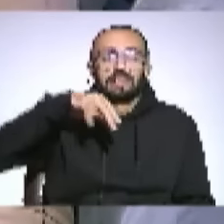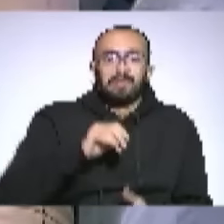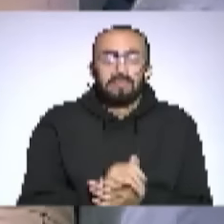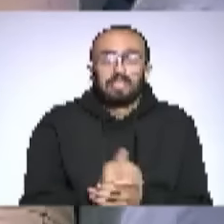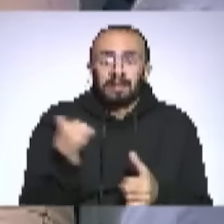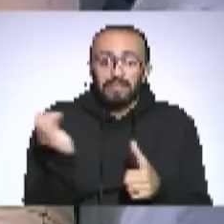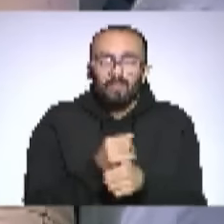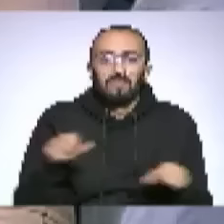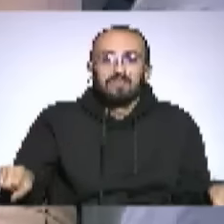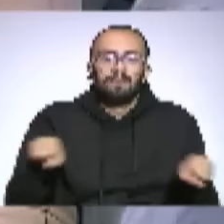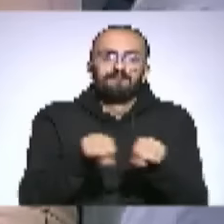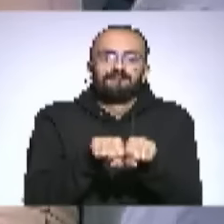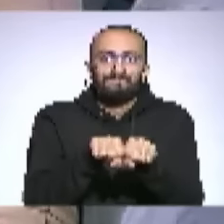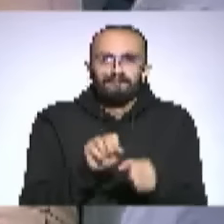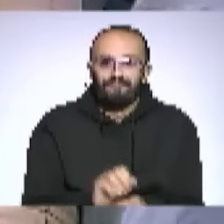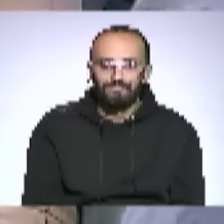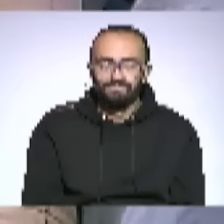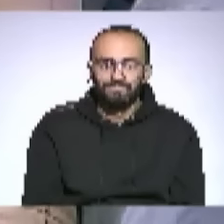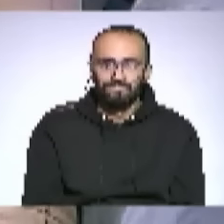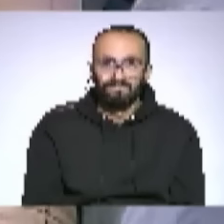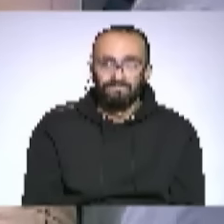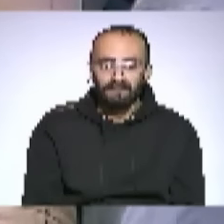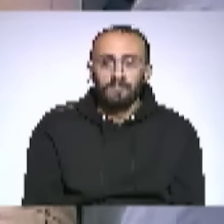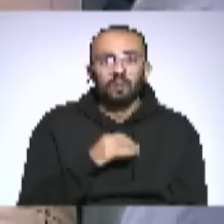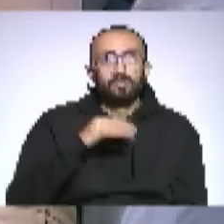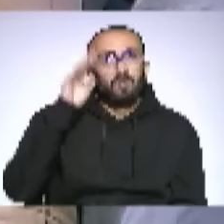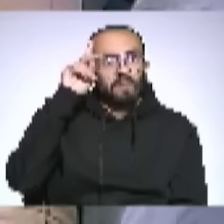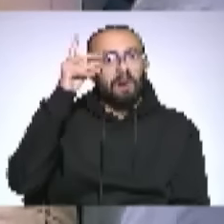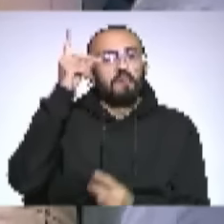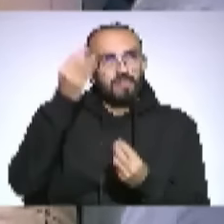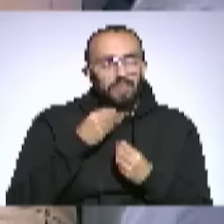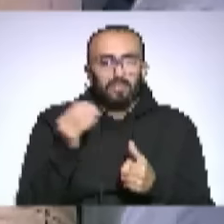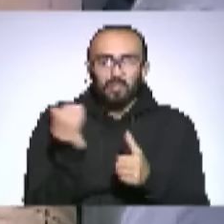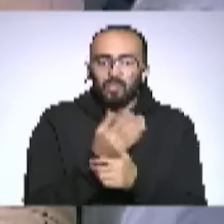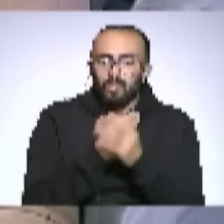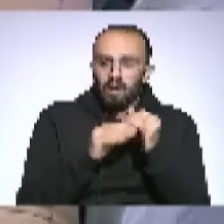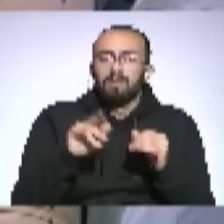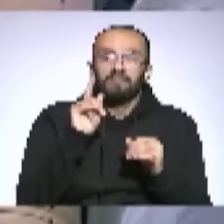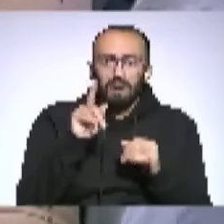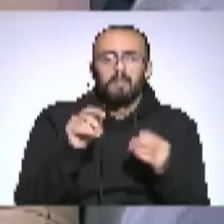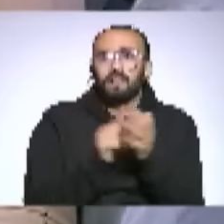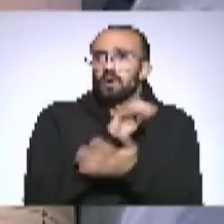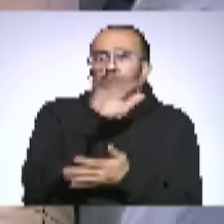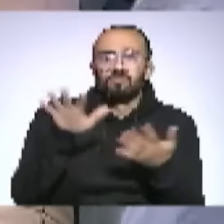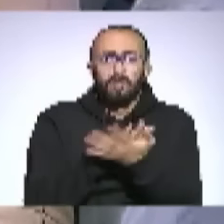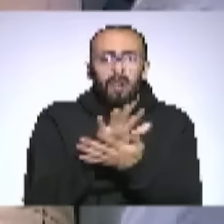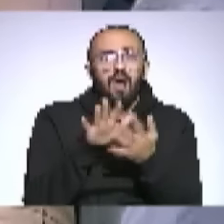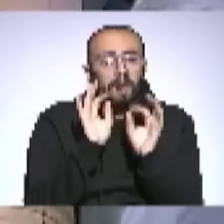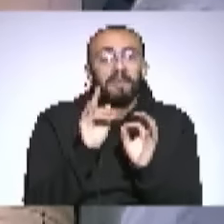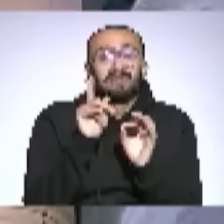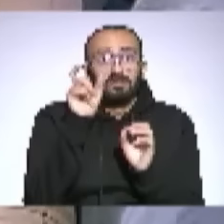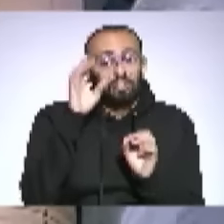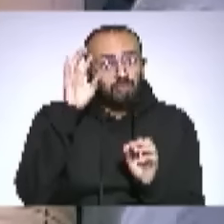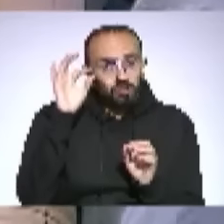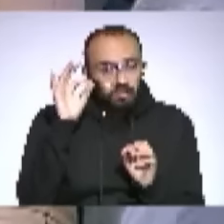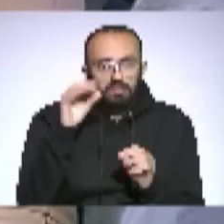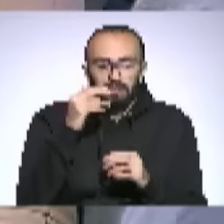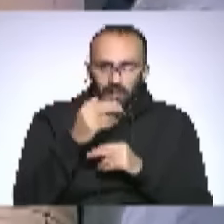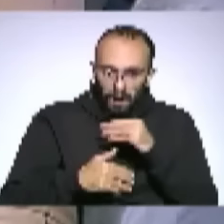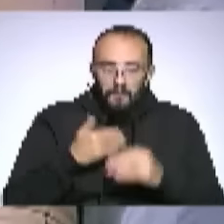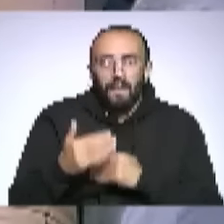جواز صالونات بس بشكر ربنا على جوزي واولادي صحيح كل بيت فيه مشاكل بس الشاطر اللي يعرف يعدي